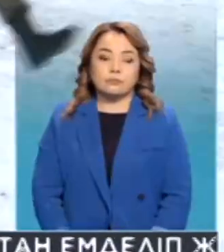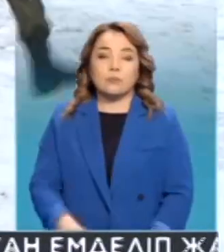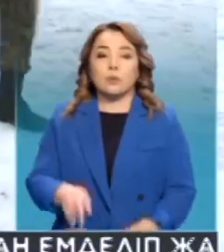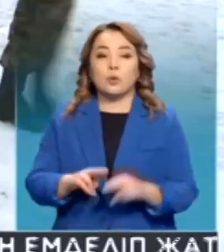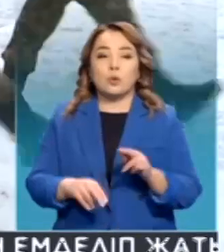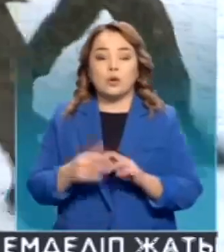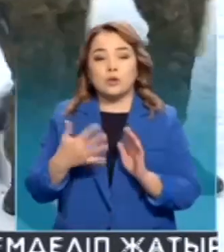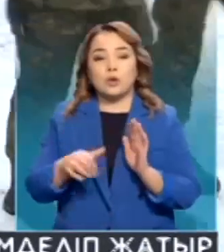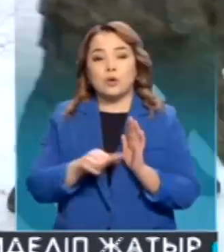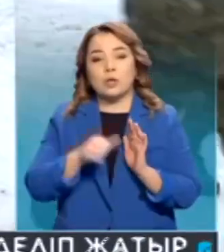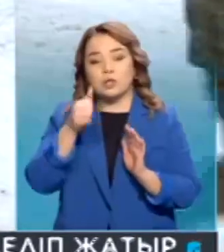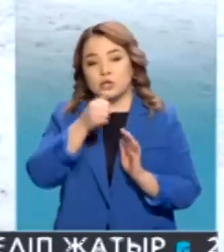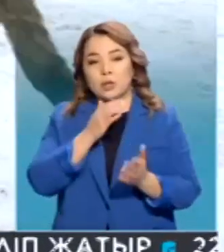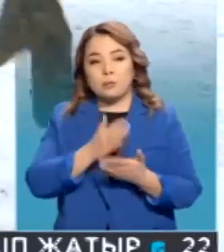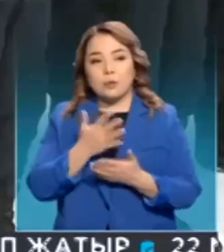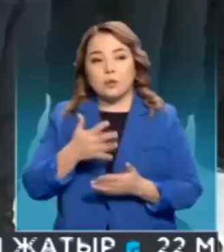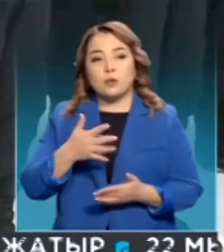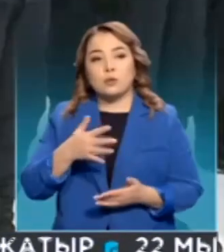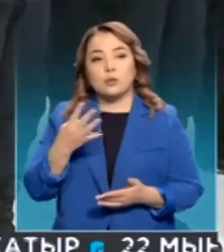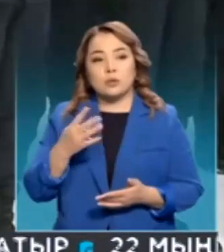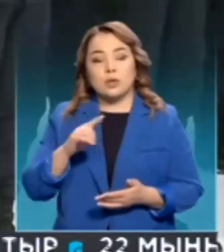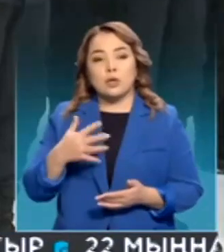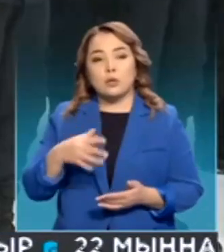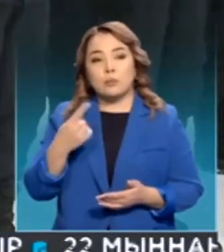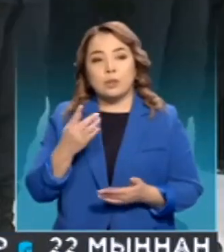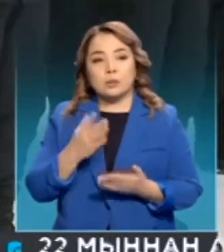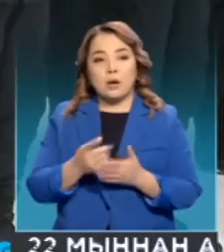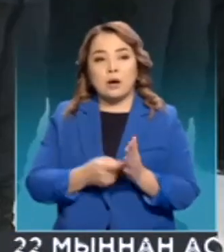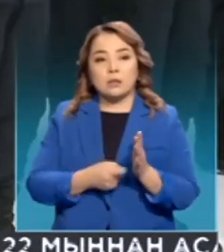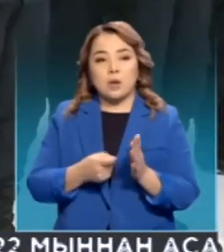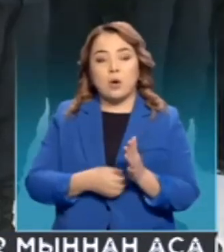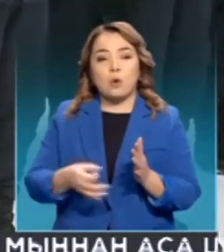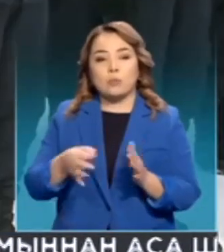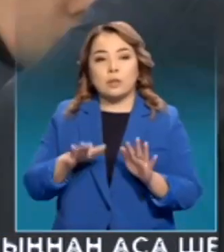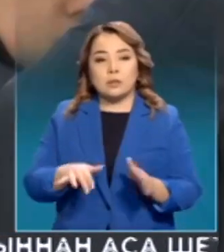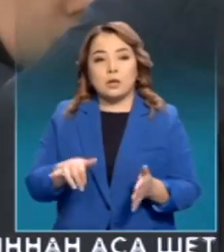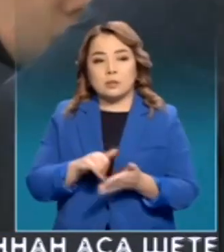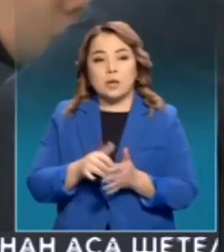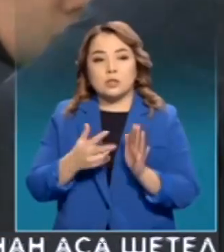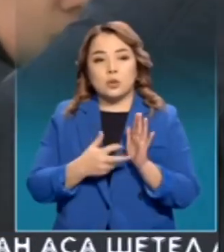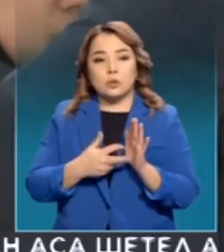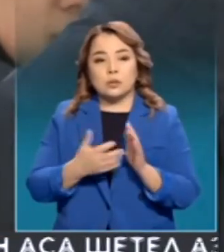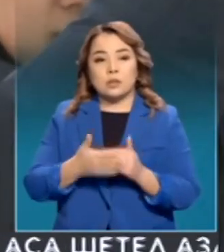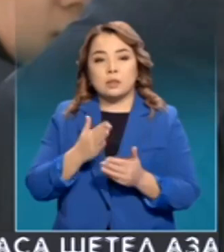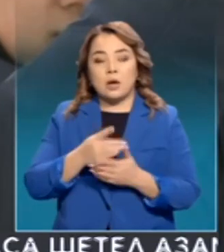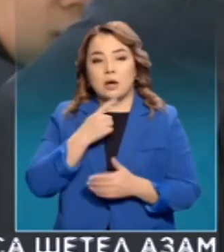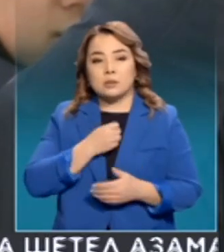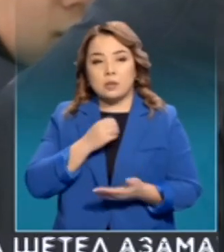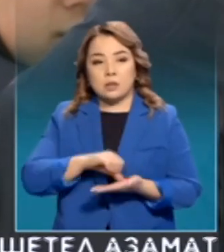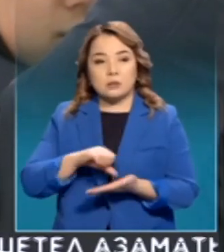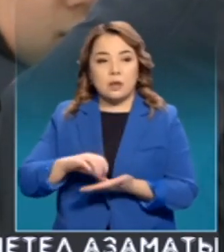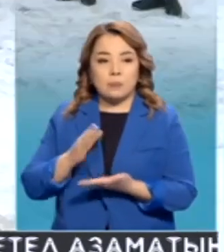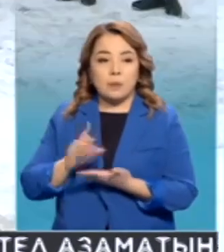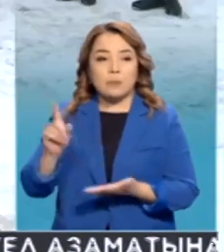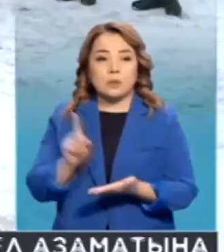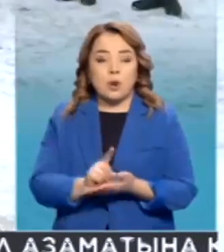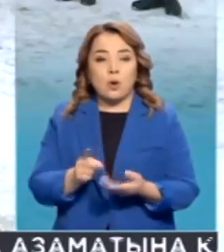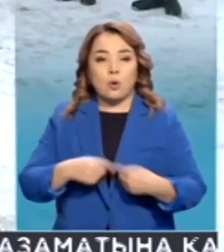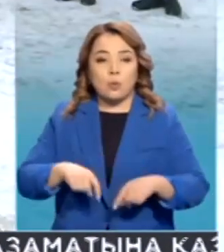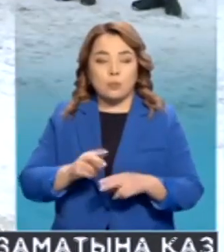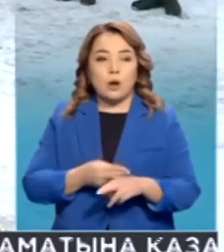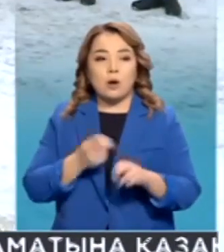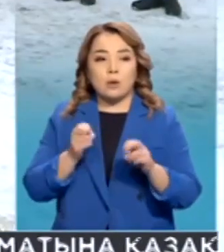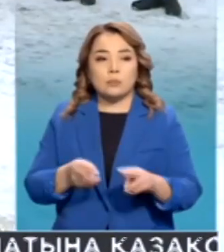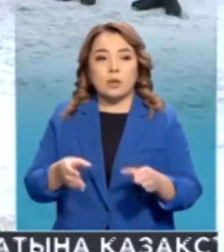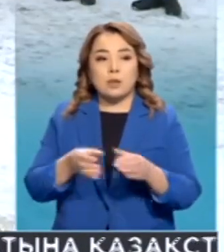Құрылғанына 56 жыл болған 54-51 әскери бөлімі де Қарағандыда орналасқан. Мұнда 800-ден астам сарбаз бар. Олардың міндеті қоғамдық